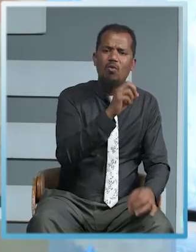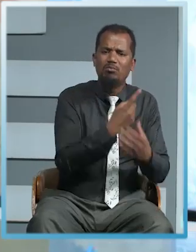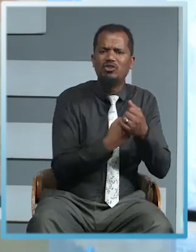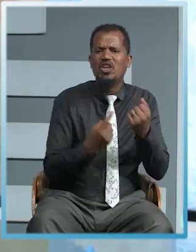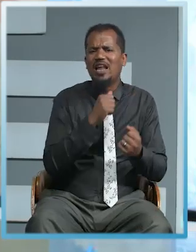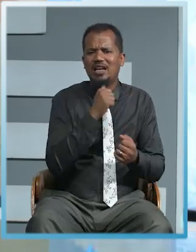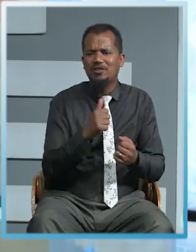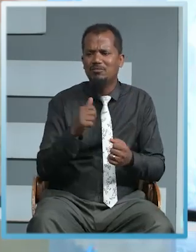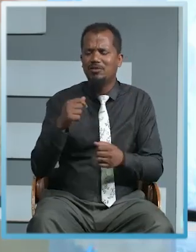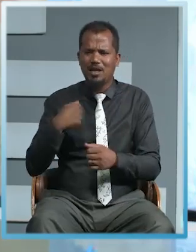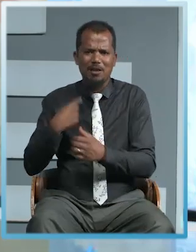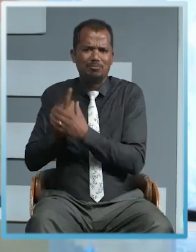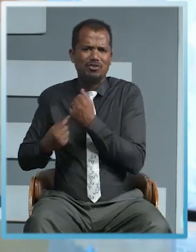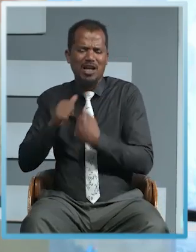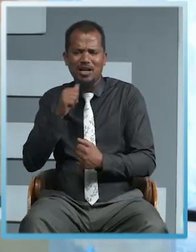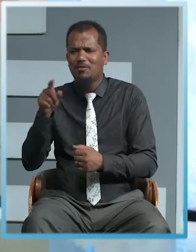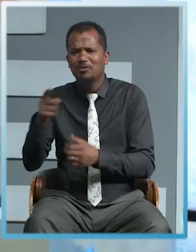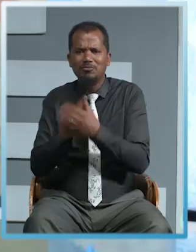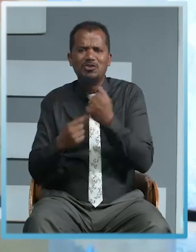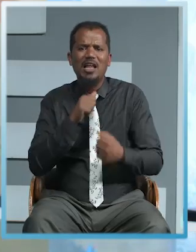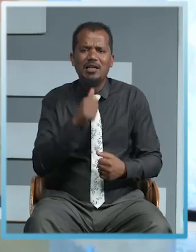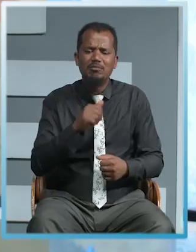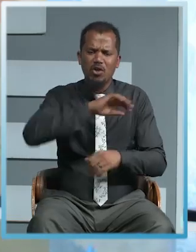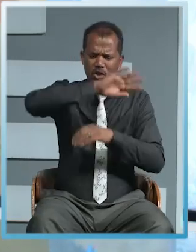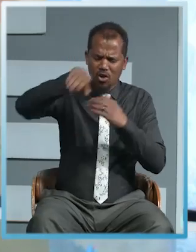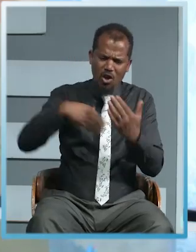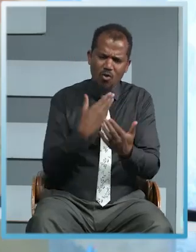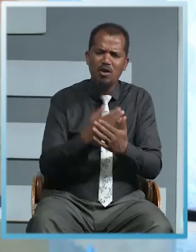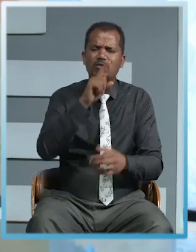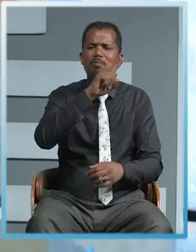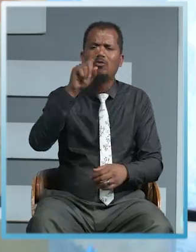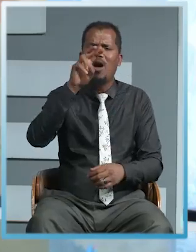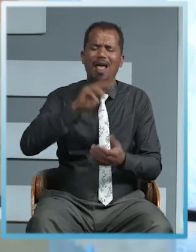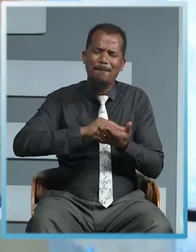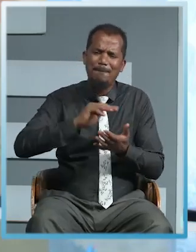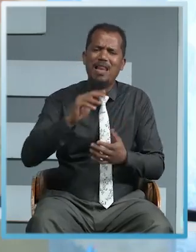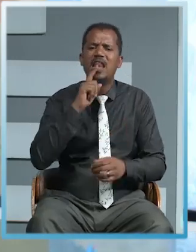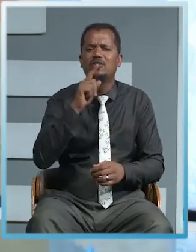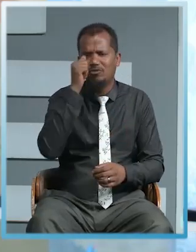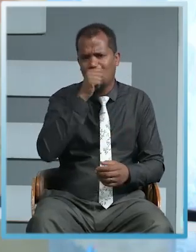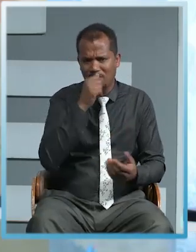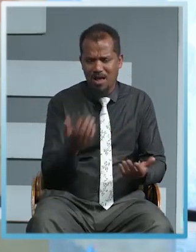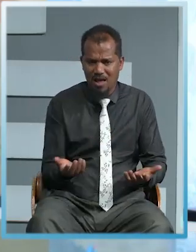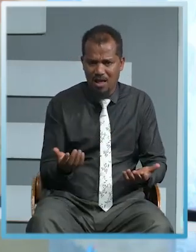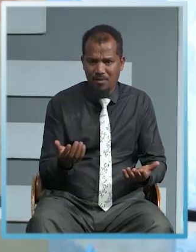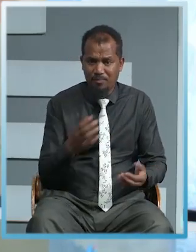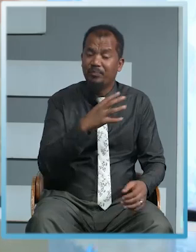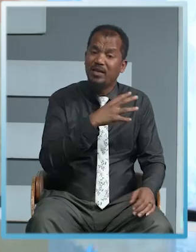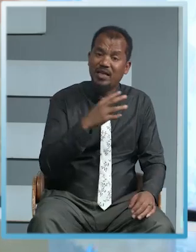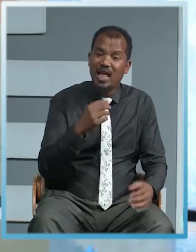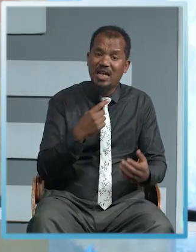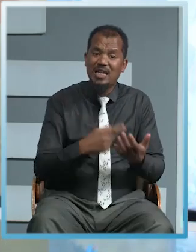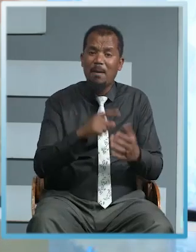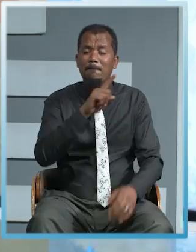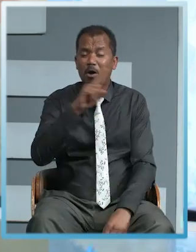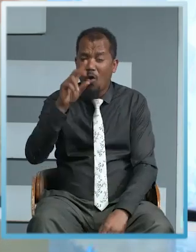አይደለችም የምስልያም ብቻ አይደለችም ማለት ነው። የሁላችንም የ120 ሚሊዮናችንም ናት እና እነዚህ